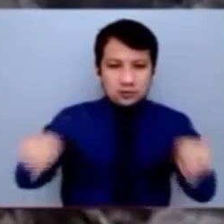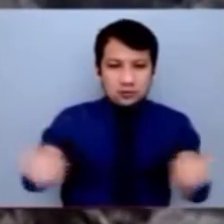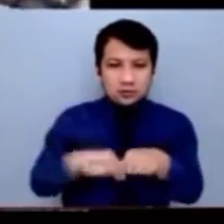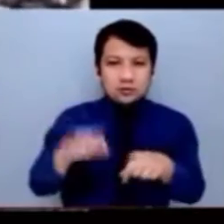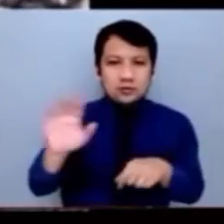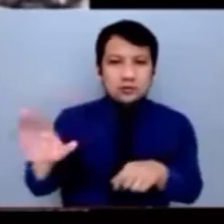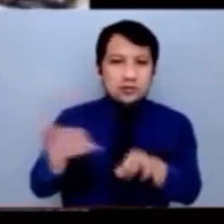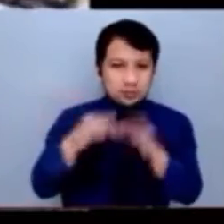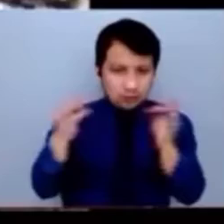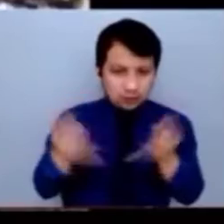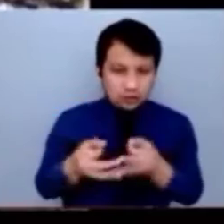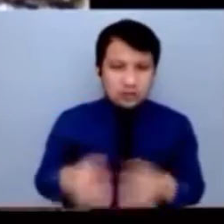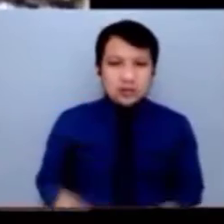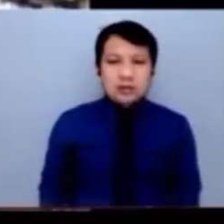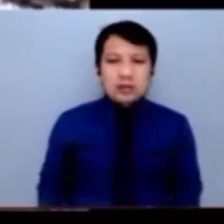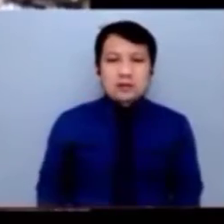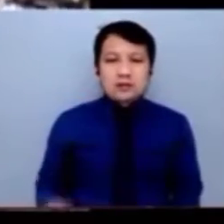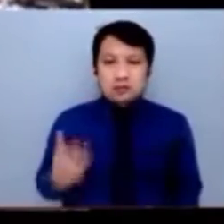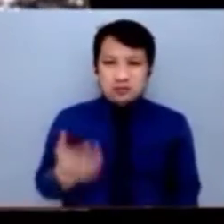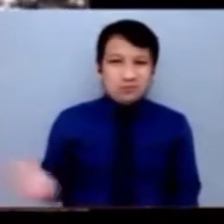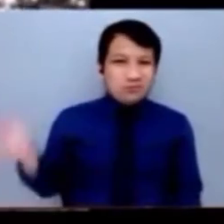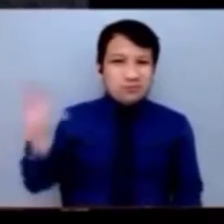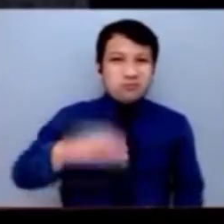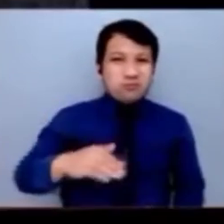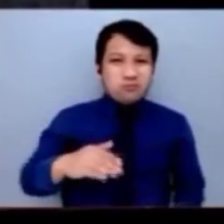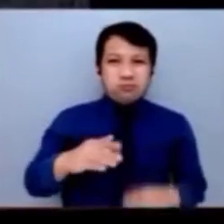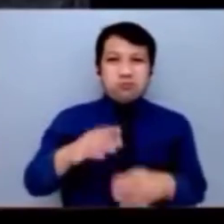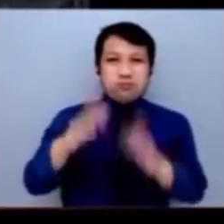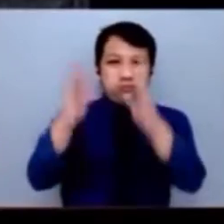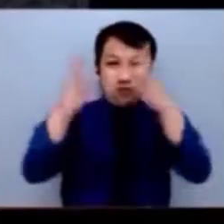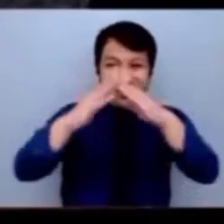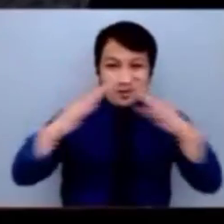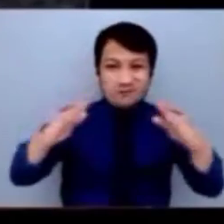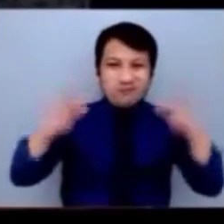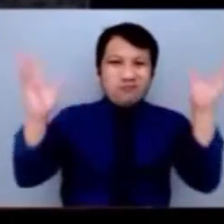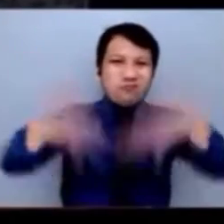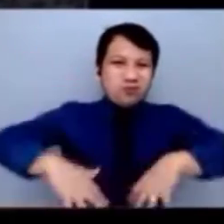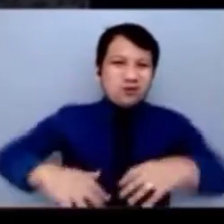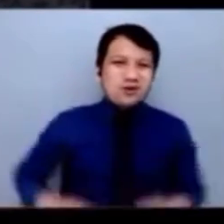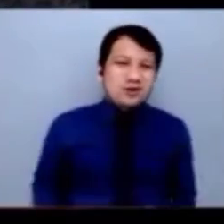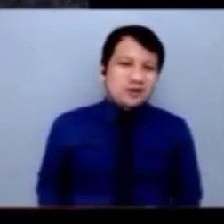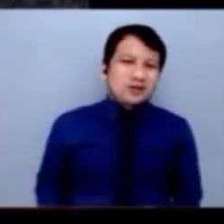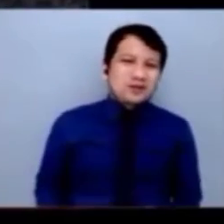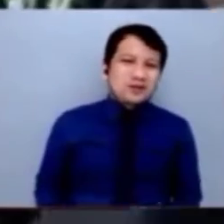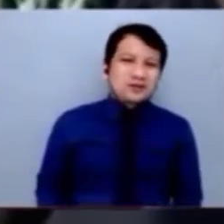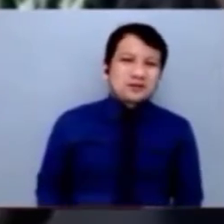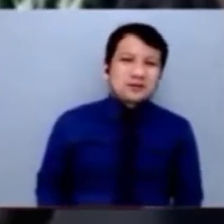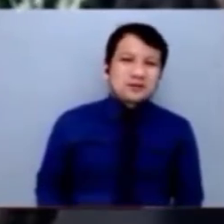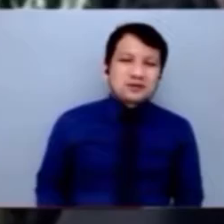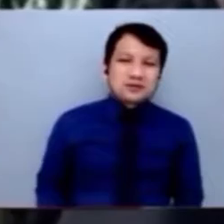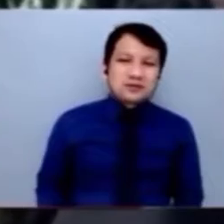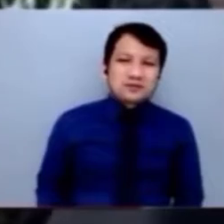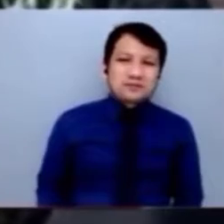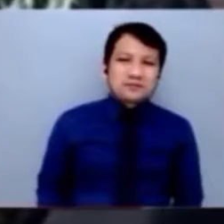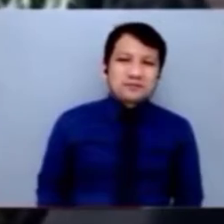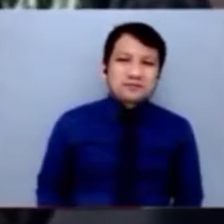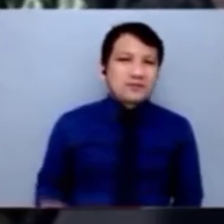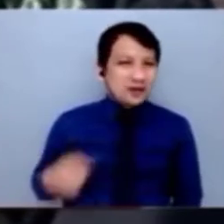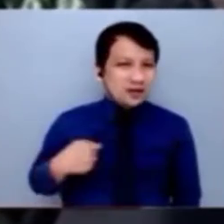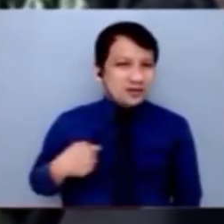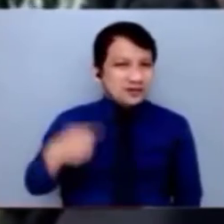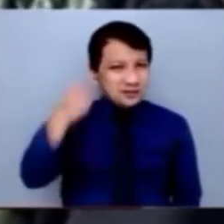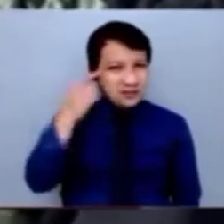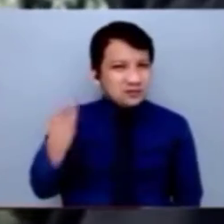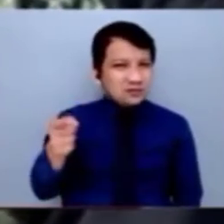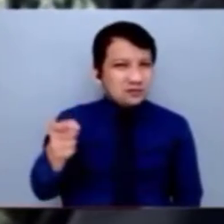pamilya. Buong bahay kasi nila, winasak ng bagyo. Naisip ko na siguro, akala ko yun na yung